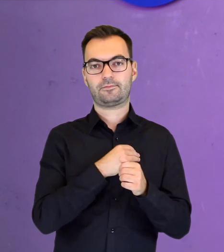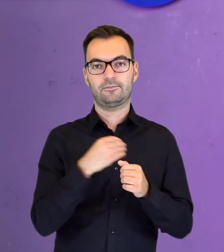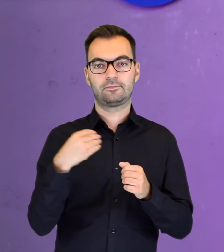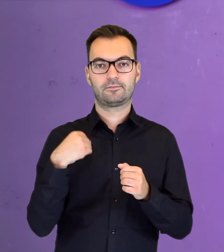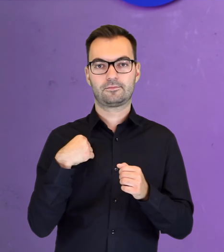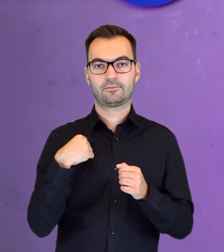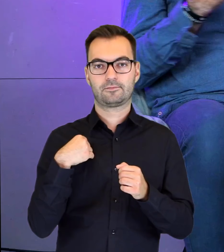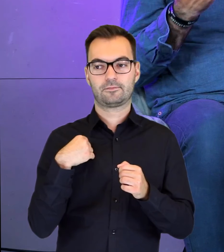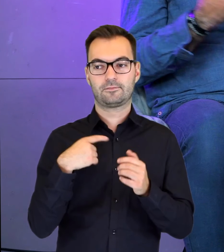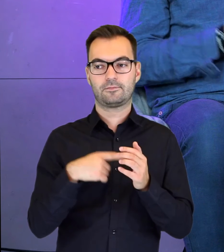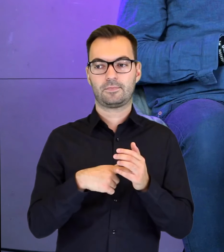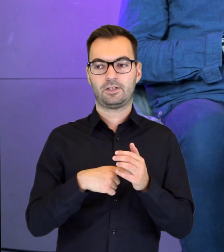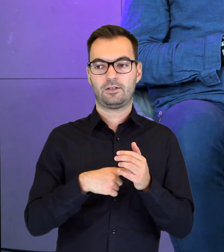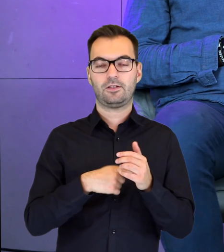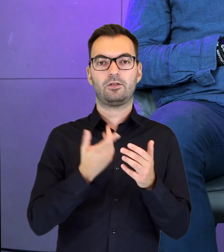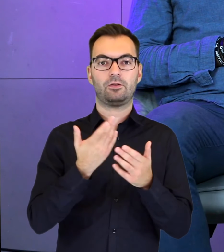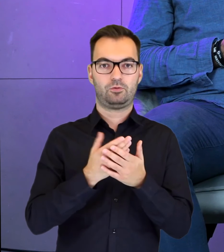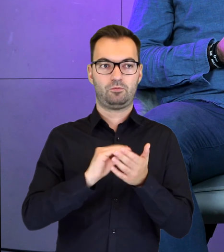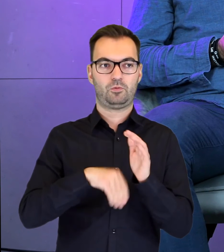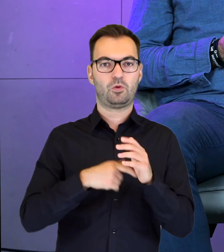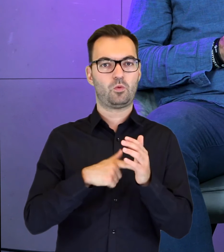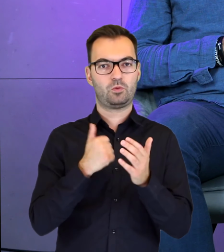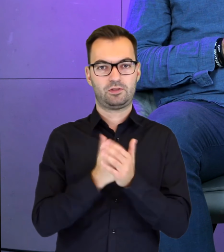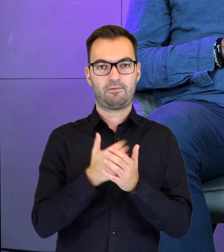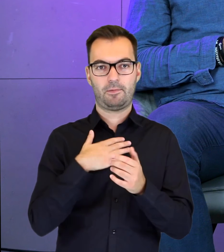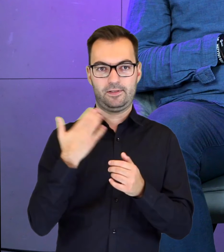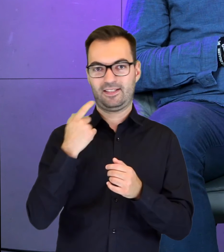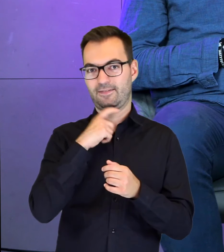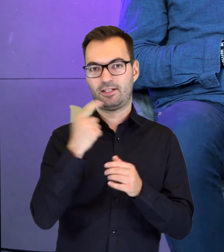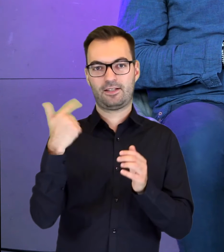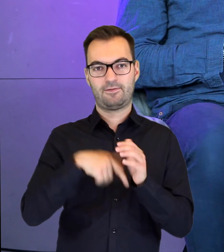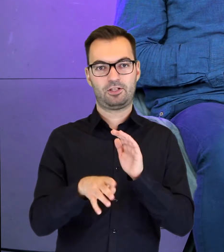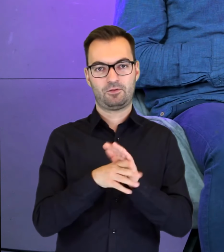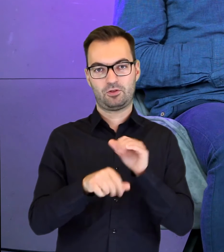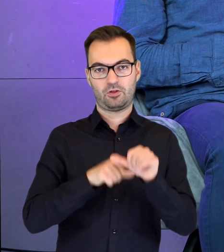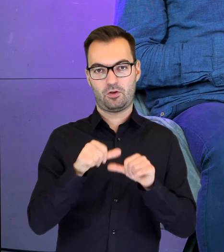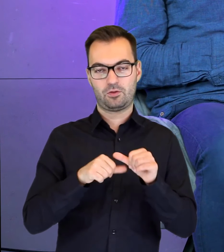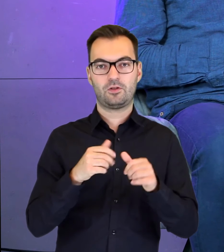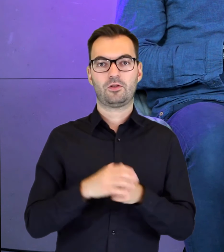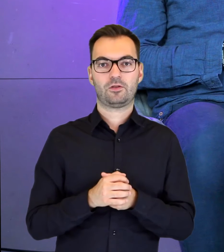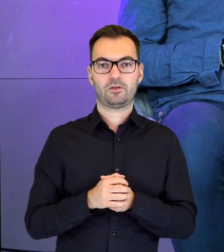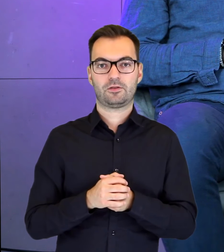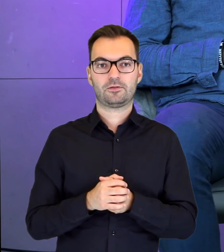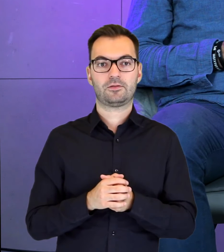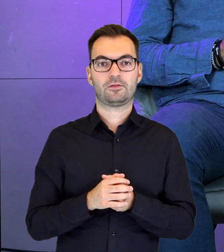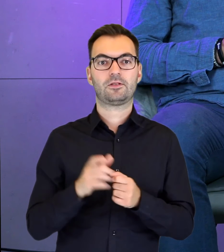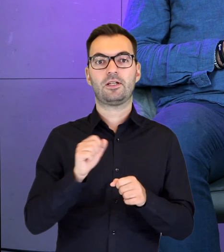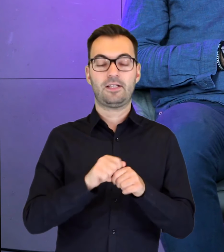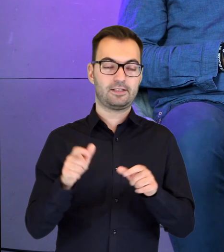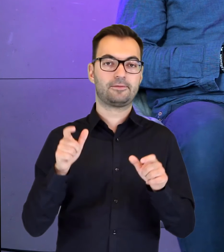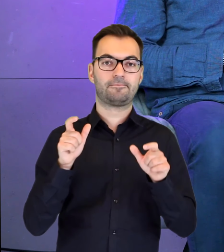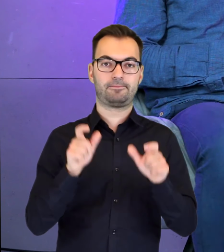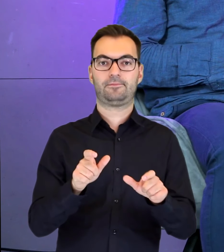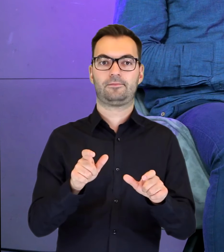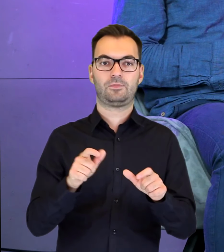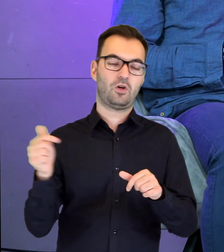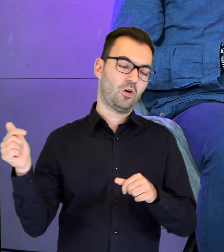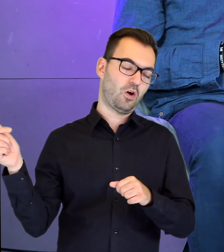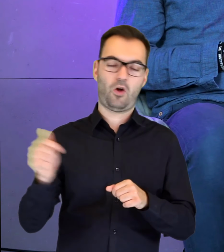dostępne na szczęścia w Polsce szybko podpisuje się ustawę więc mamy ustawę z kwietnia